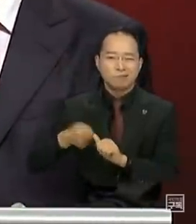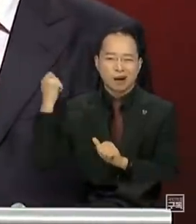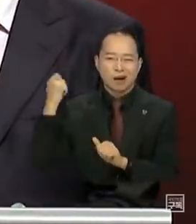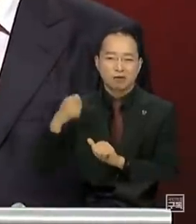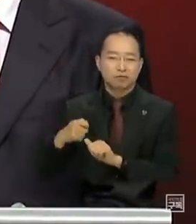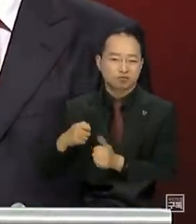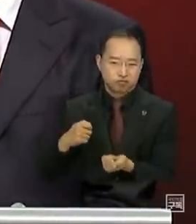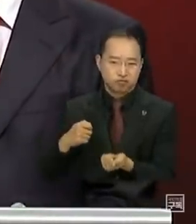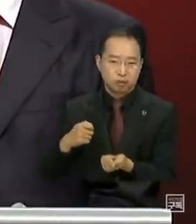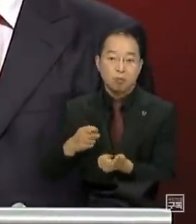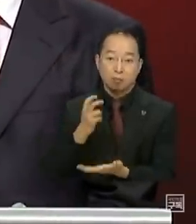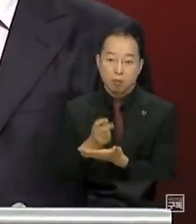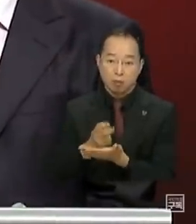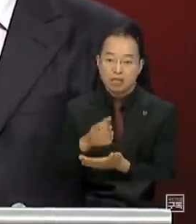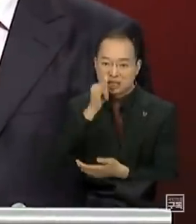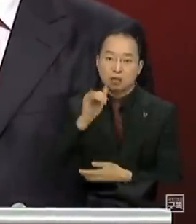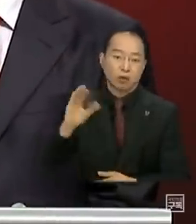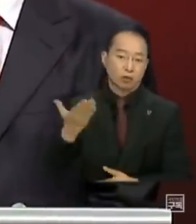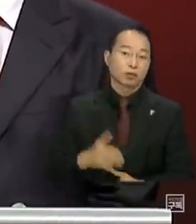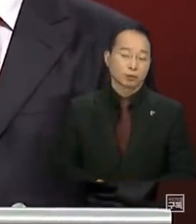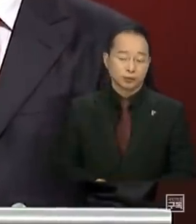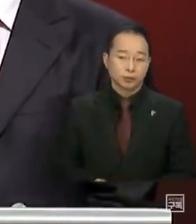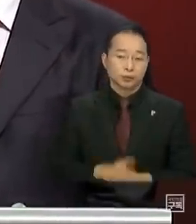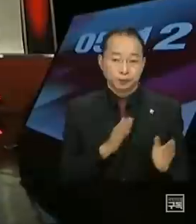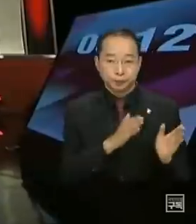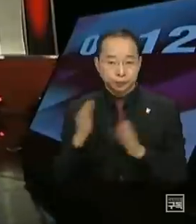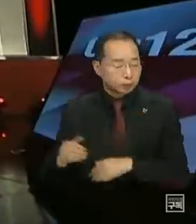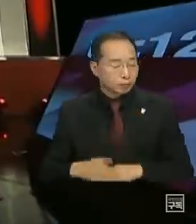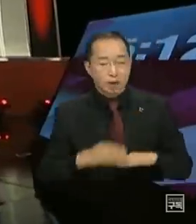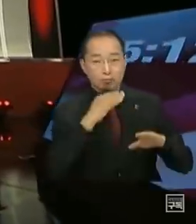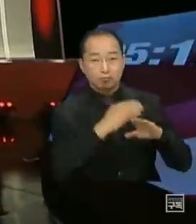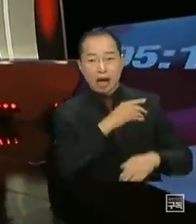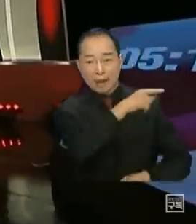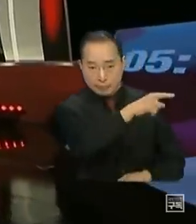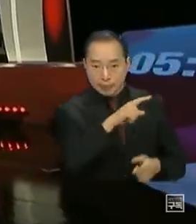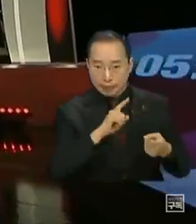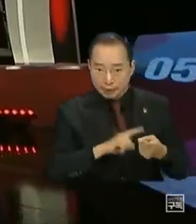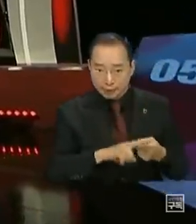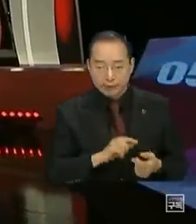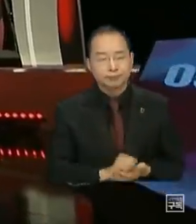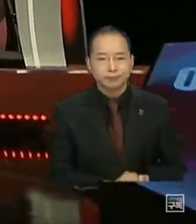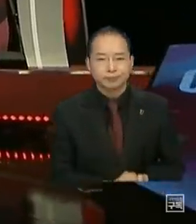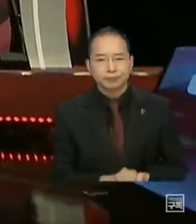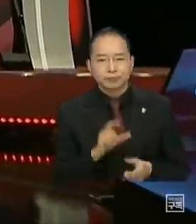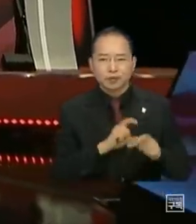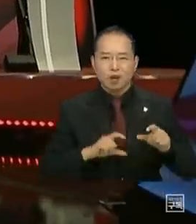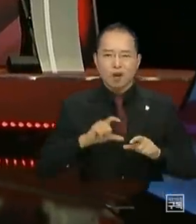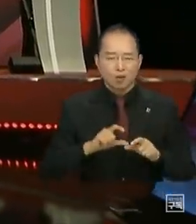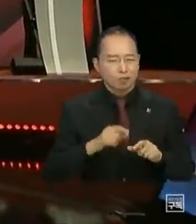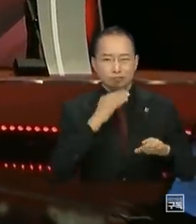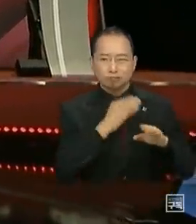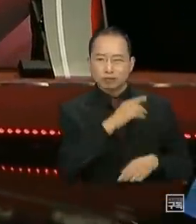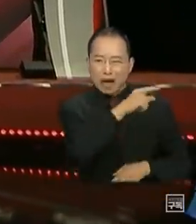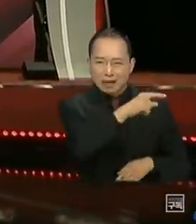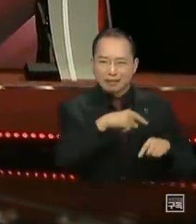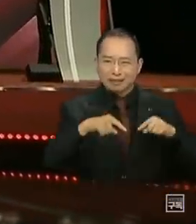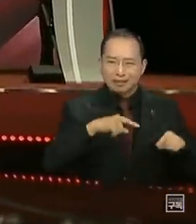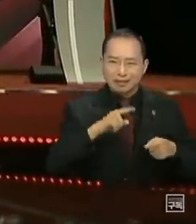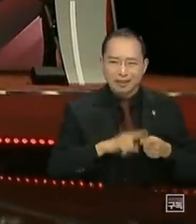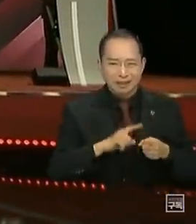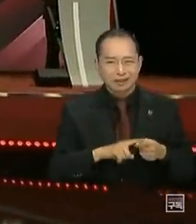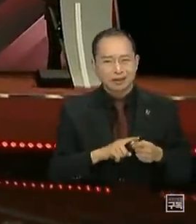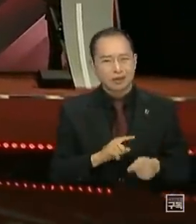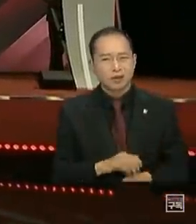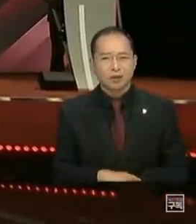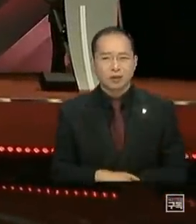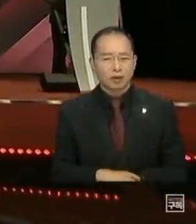대북정책에 대해서는 지난번에도 제가 말씀을 드린 바가 있는데 더 이상은 자 대북정책의